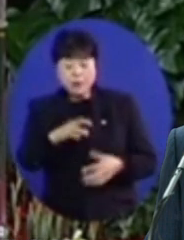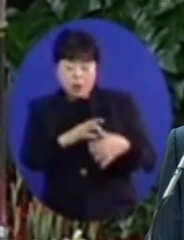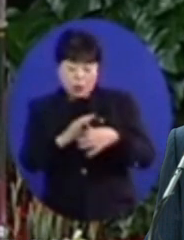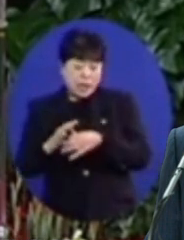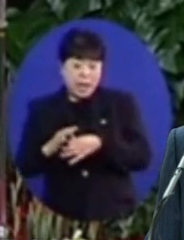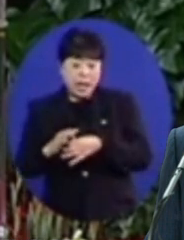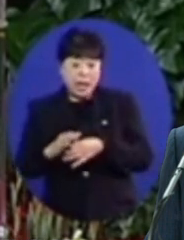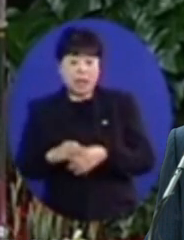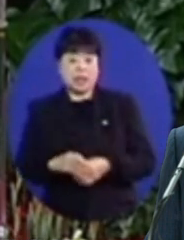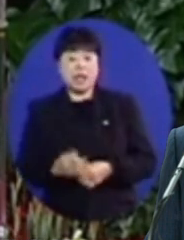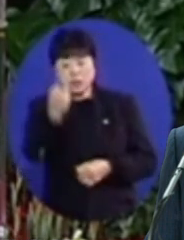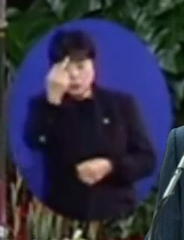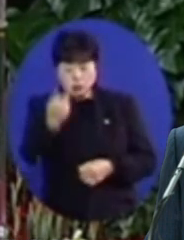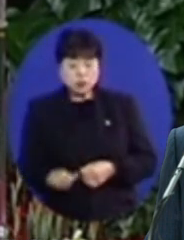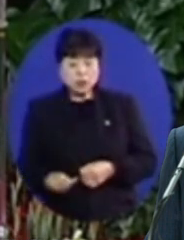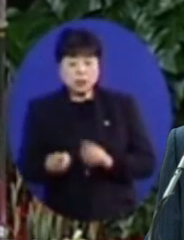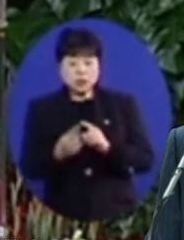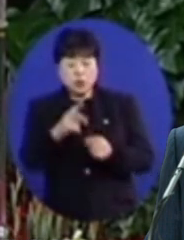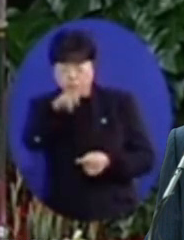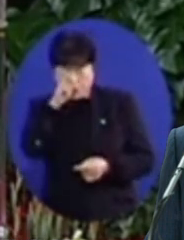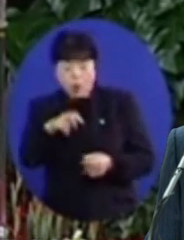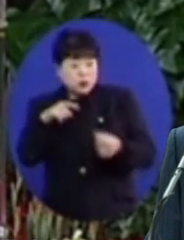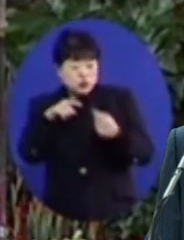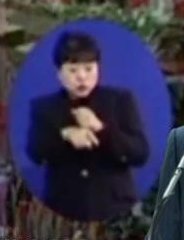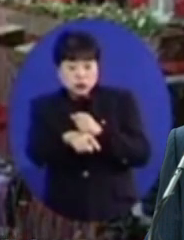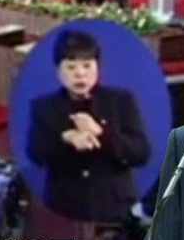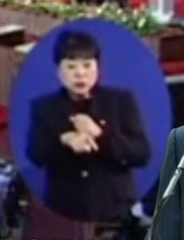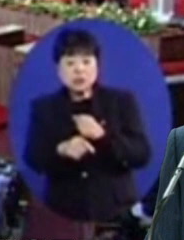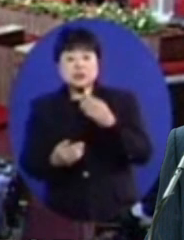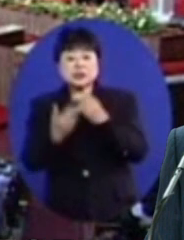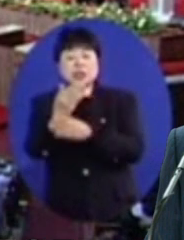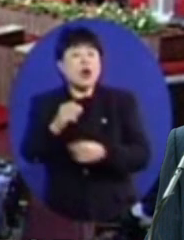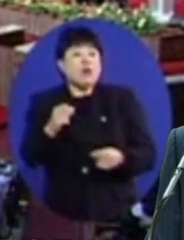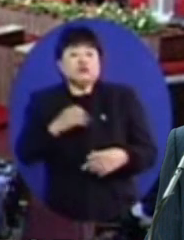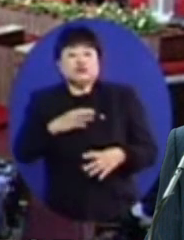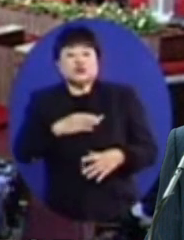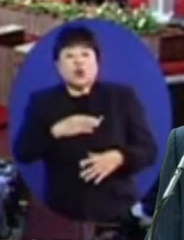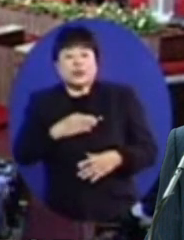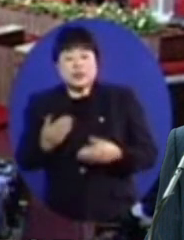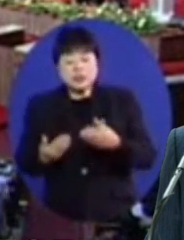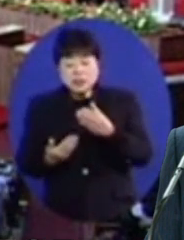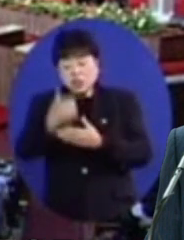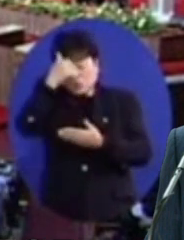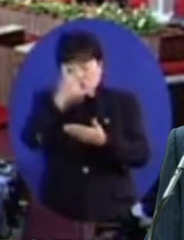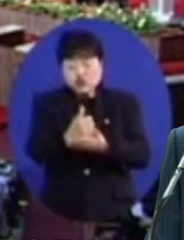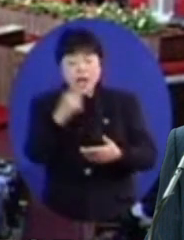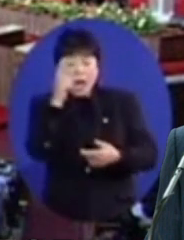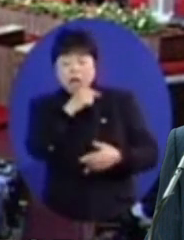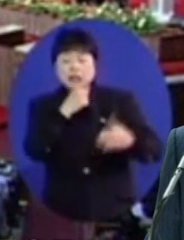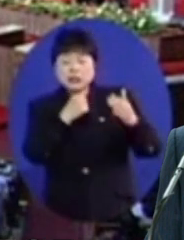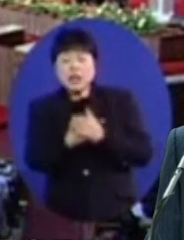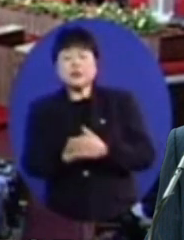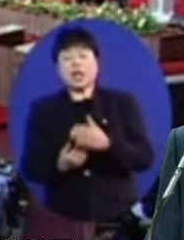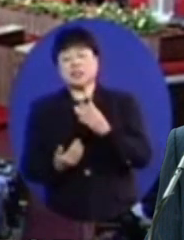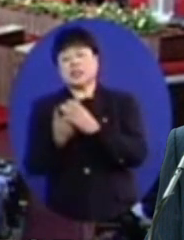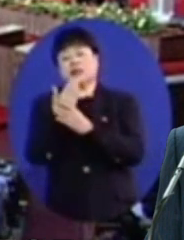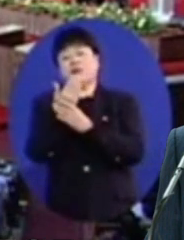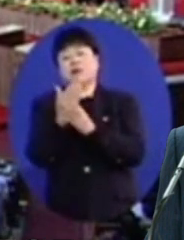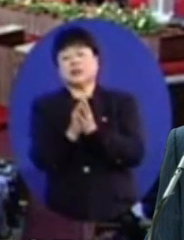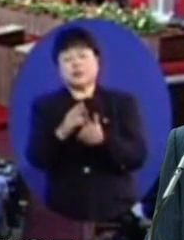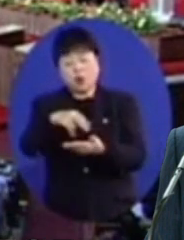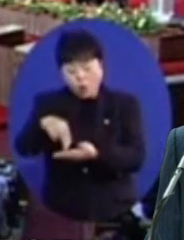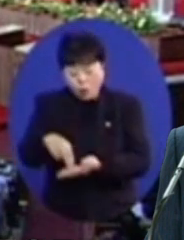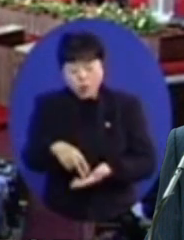관계가 되고 가인과 아벨이 미움으로 살상을 하는이 무서운 일이 죄악으로만 이루어지고 그때부터